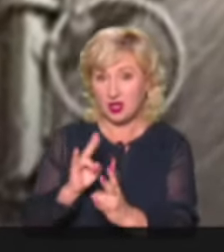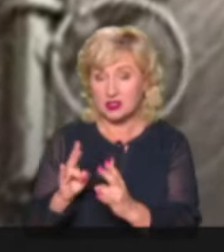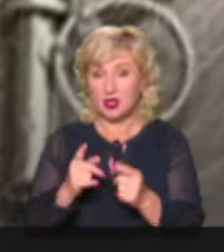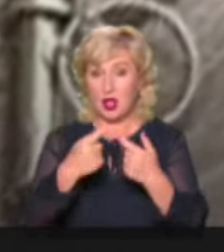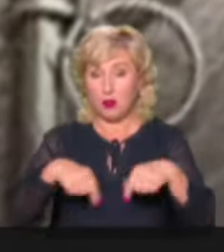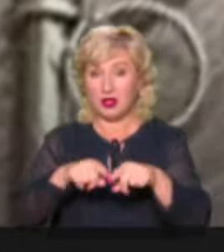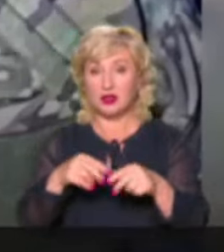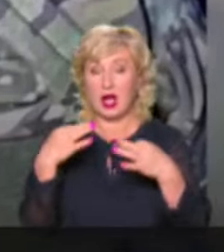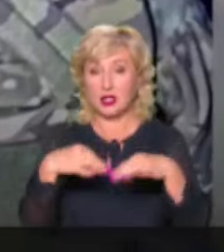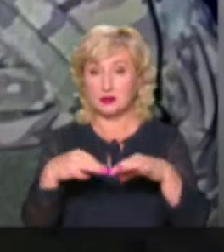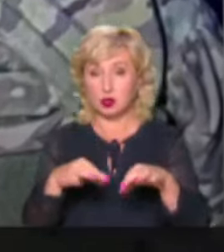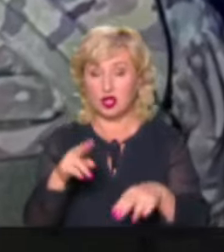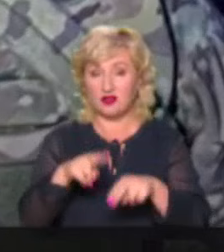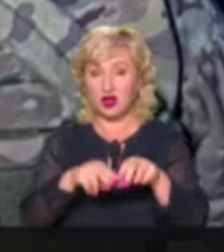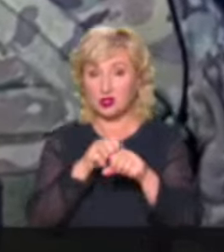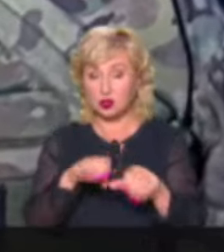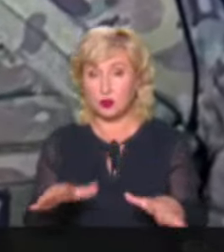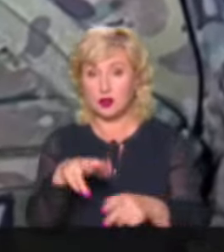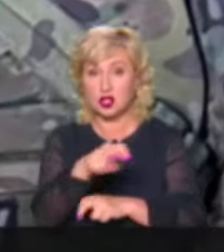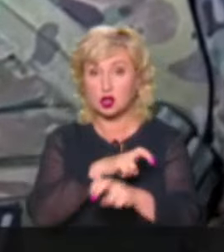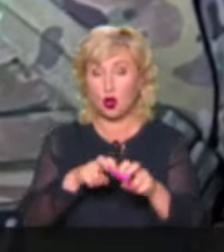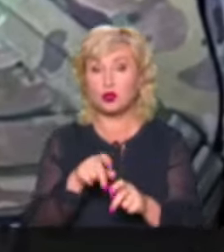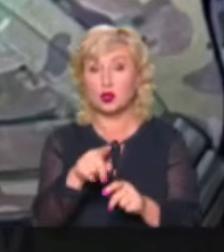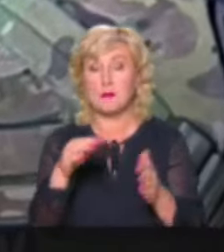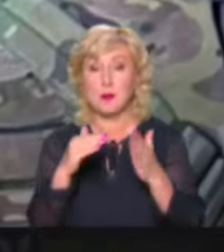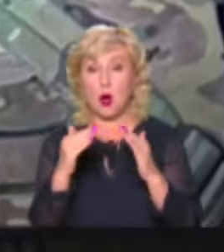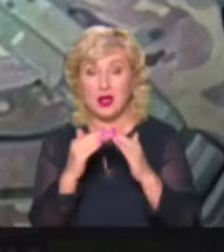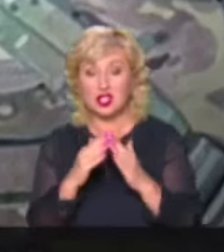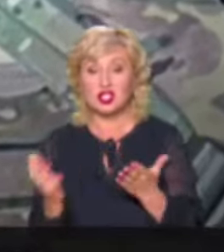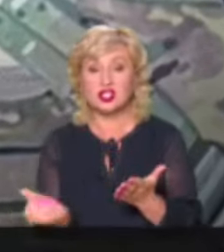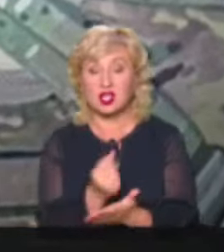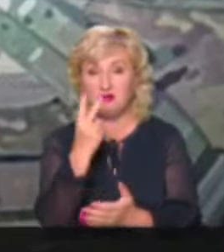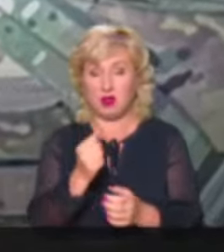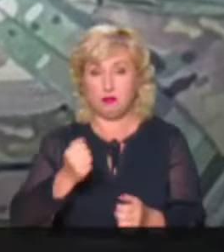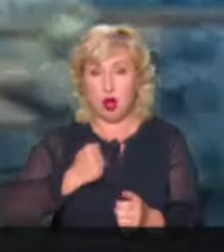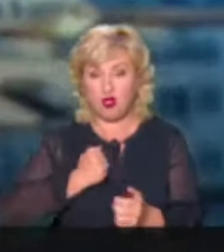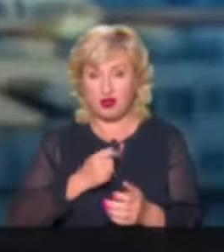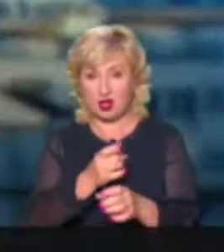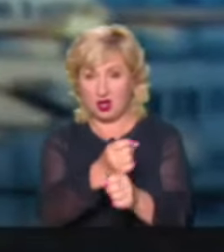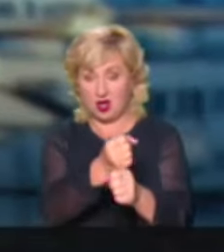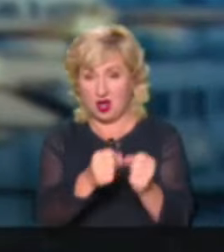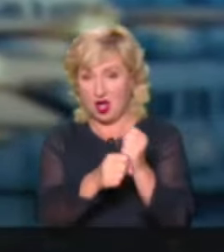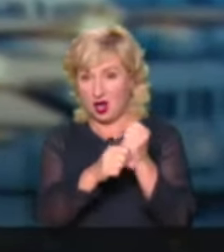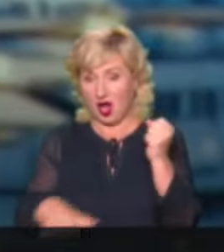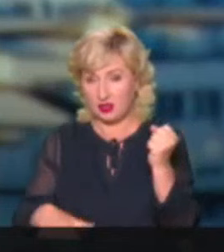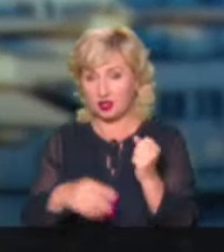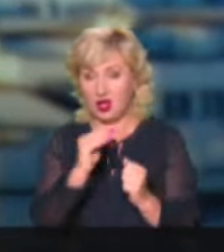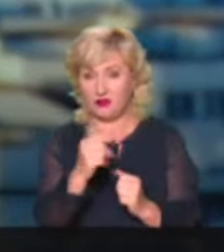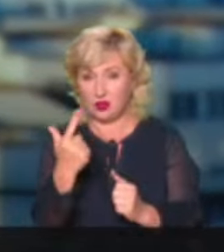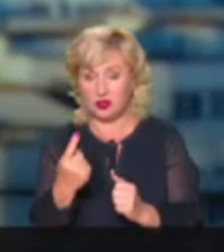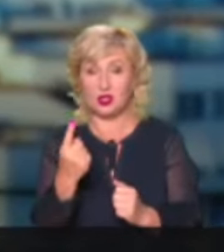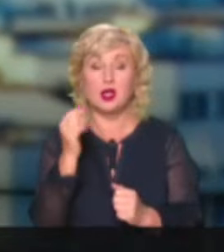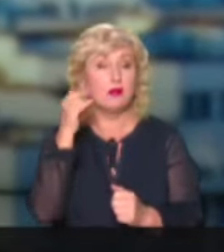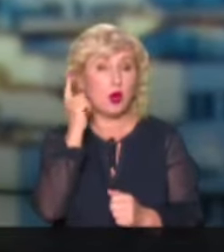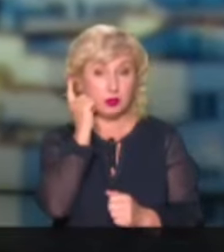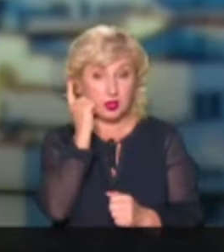транспортної інфраструктури під час обшуків в нього в помешканні знайшли дві бойові гранати F1 і мобільний телефон яким